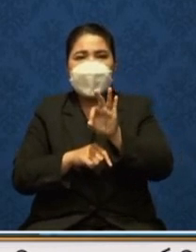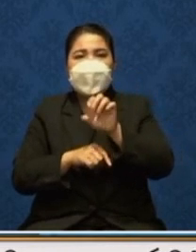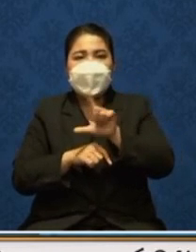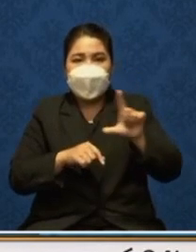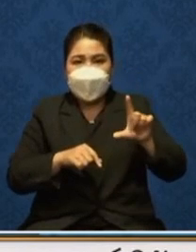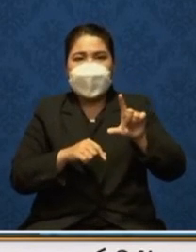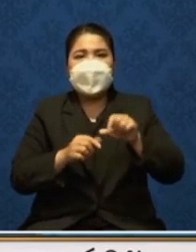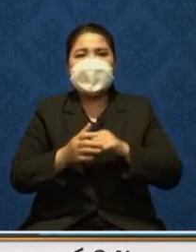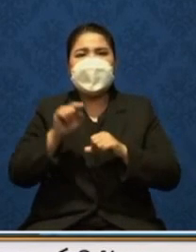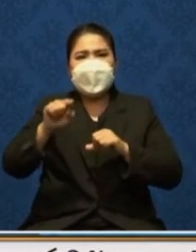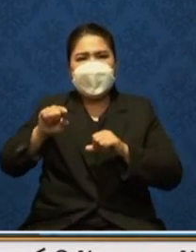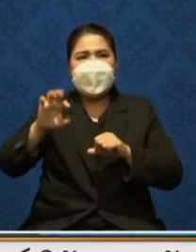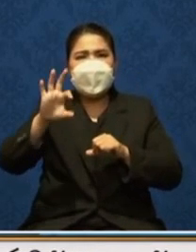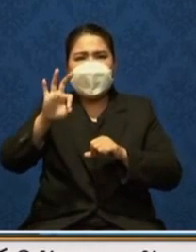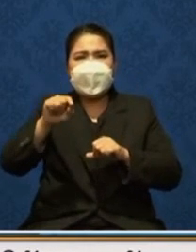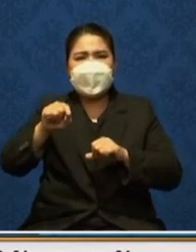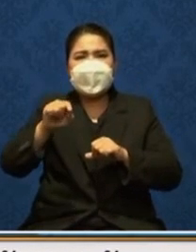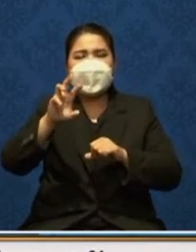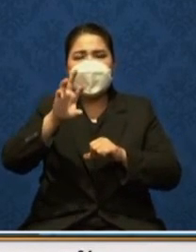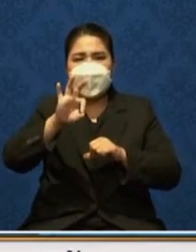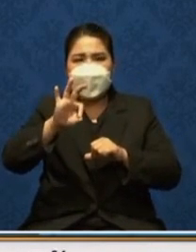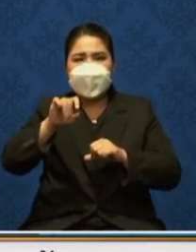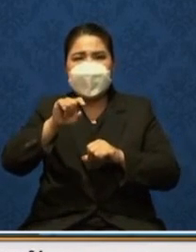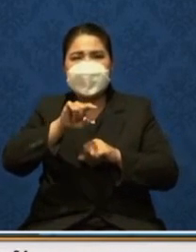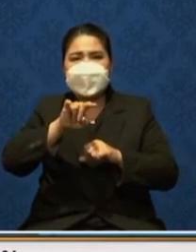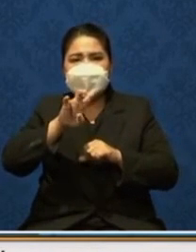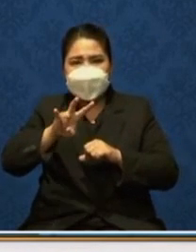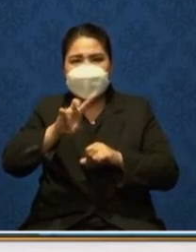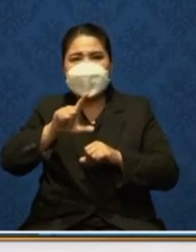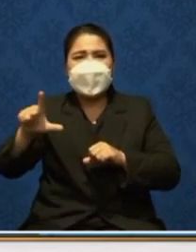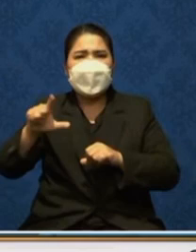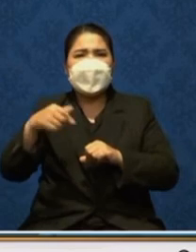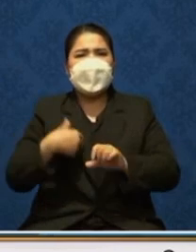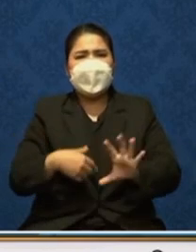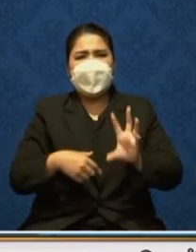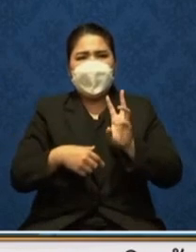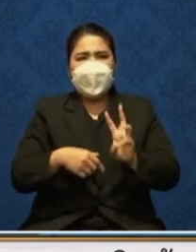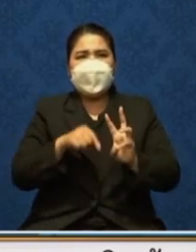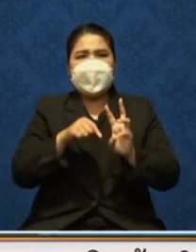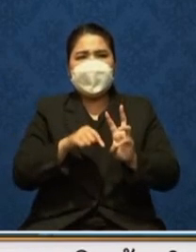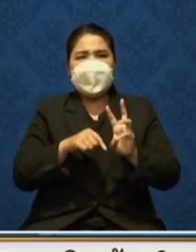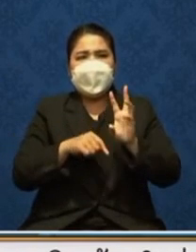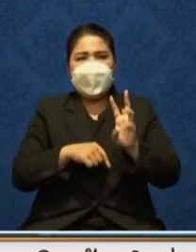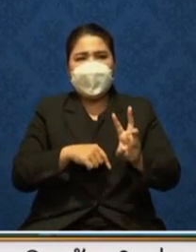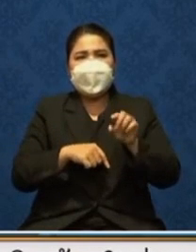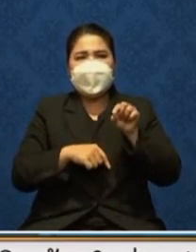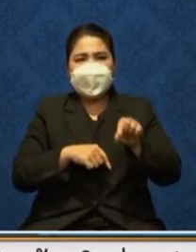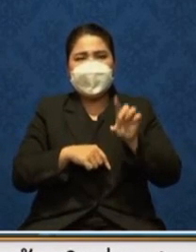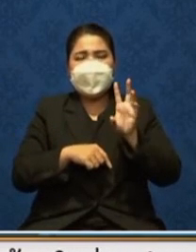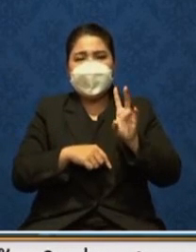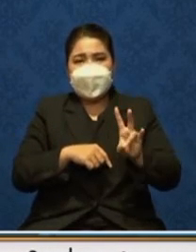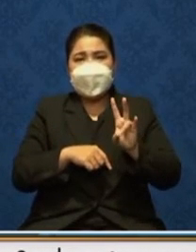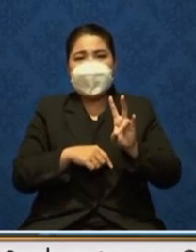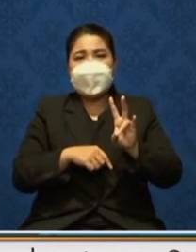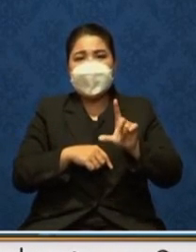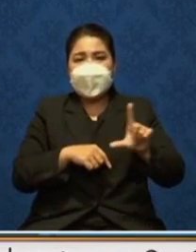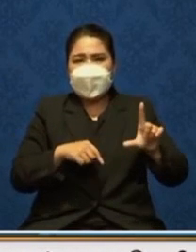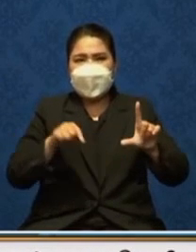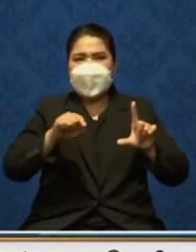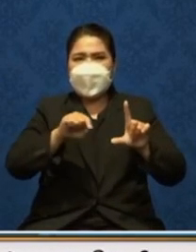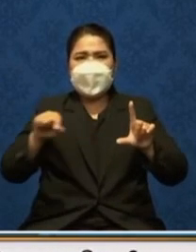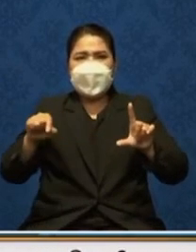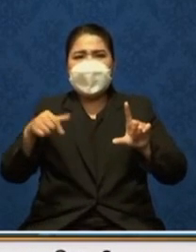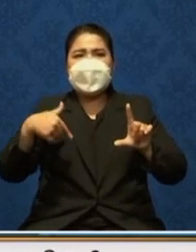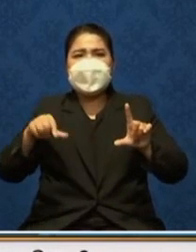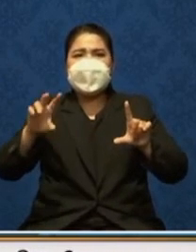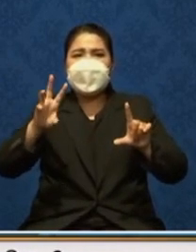997 ล้านครับอีกงาน 6.8 ล้าน ชนะประมูล 6.794 ล้านคู่เทียบรายนี้จัดมา